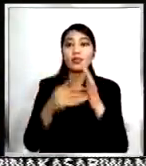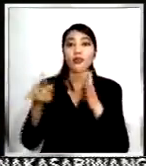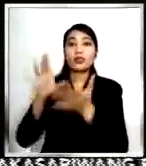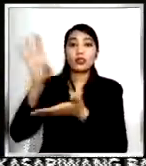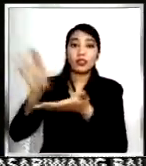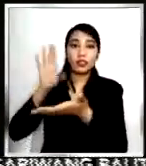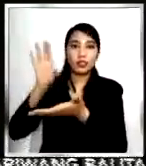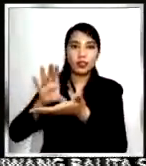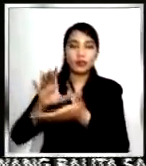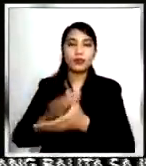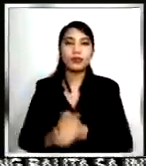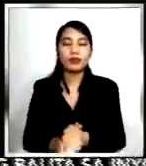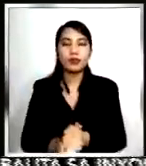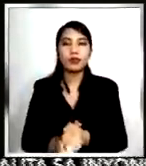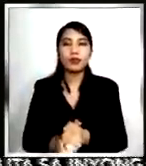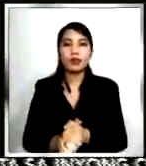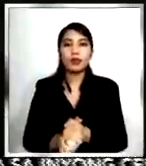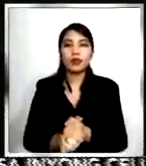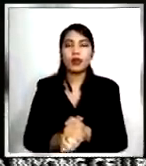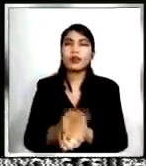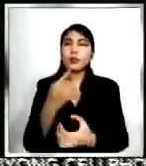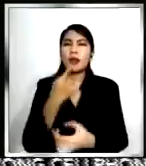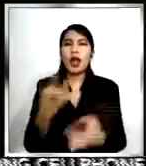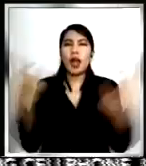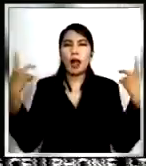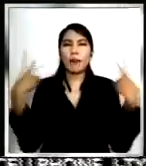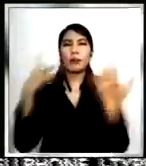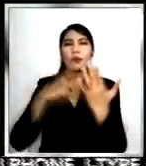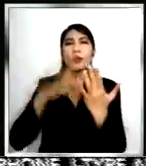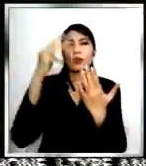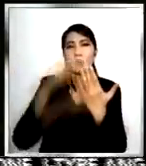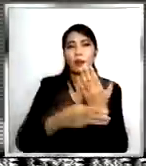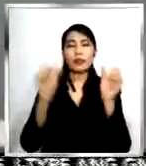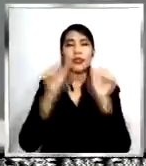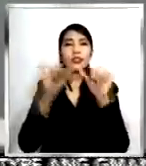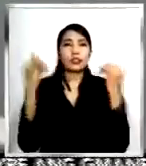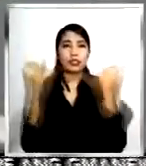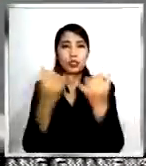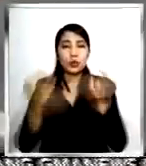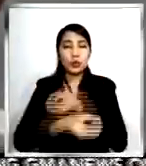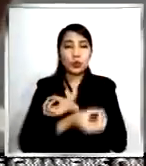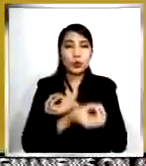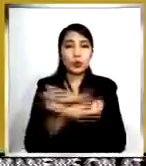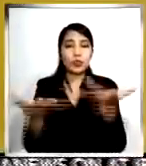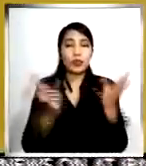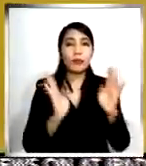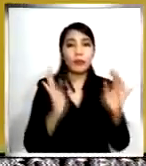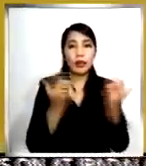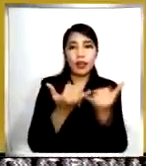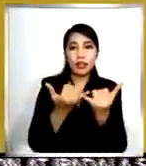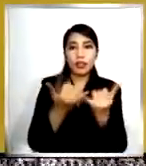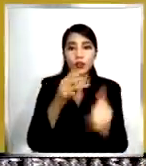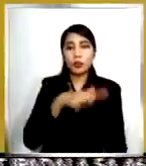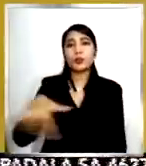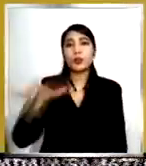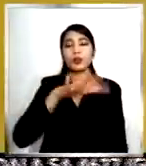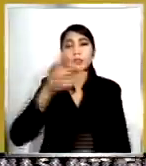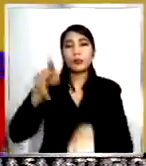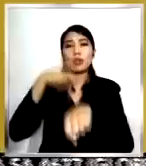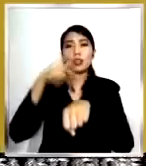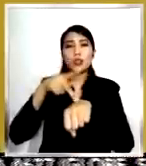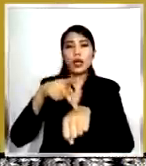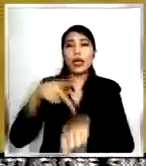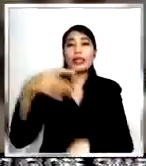Antiporda, magkakaroon ng programa ang ahensya na magpapamigay sa mga barangay sa buong bansa ng yellow bin para sa